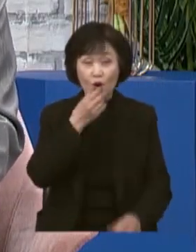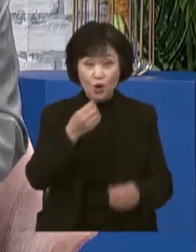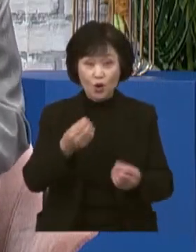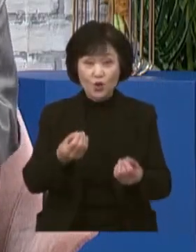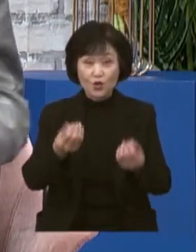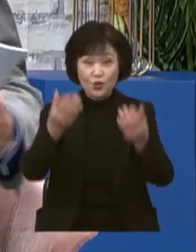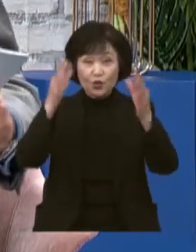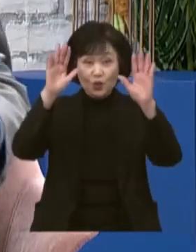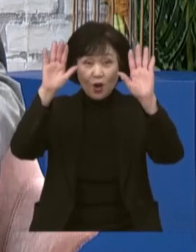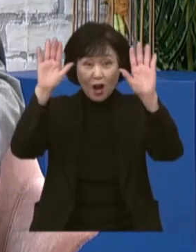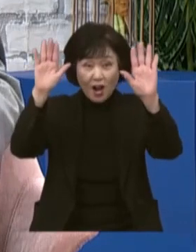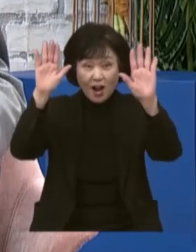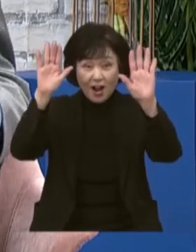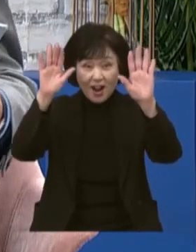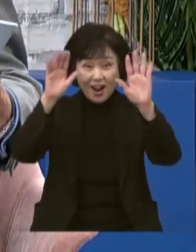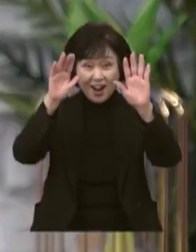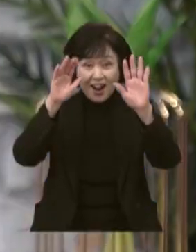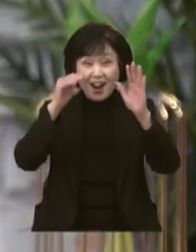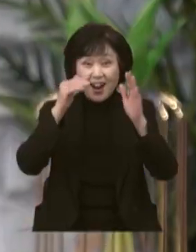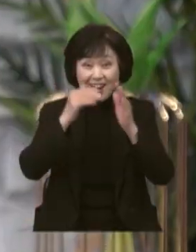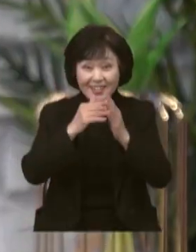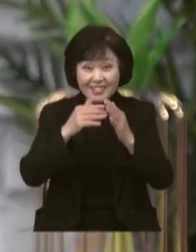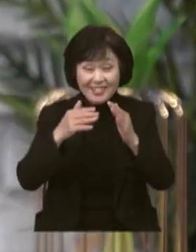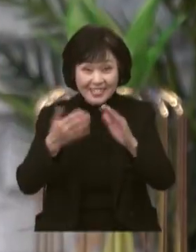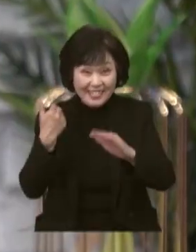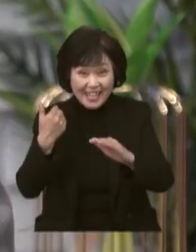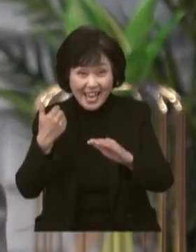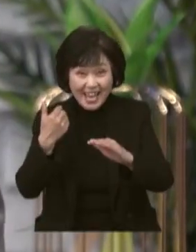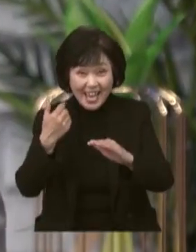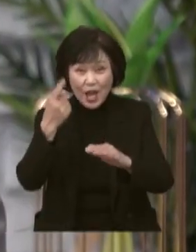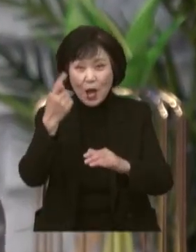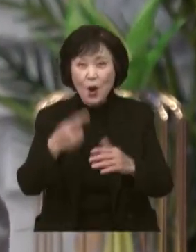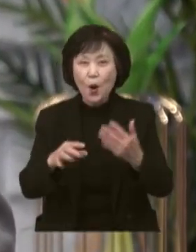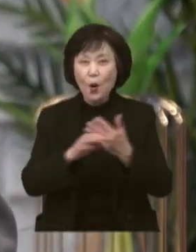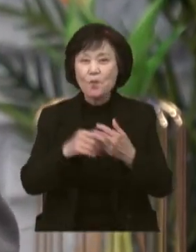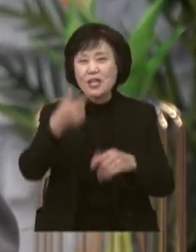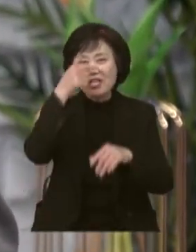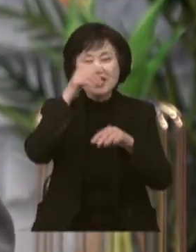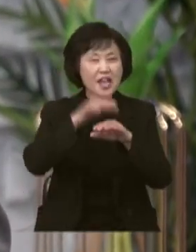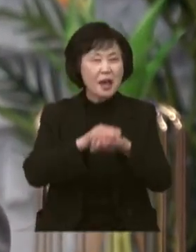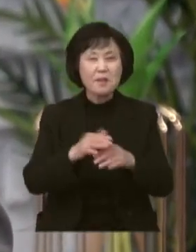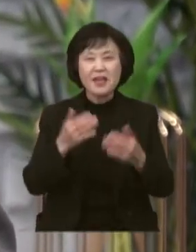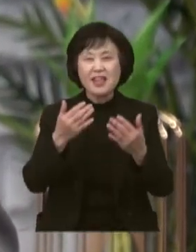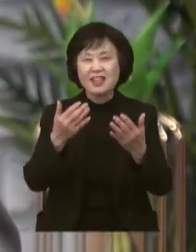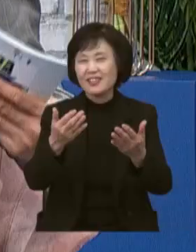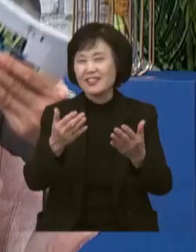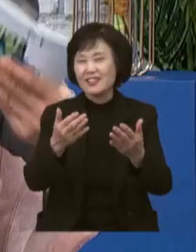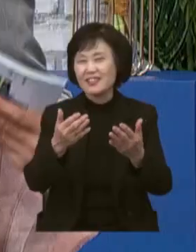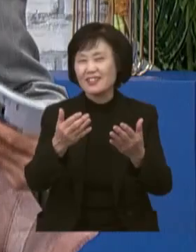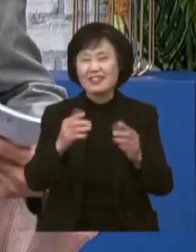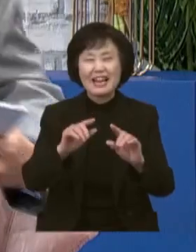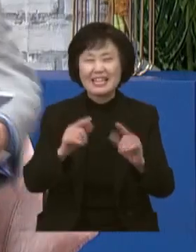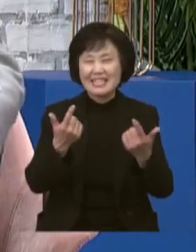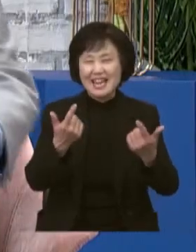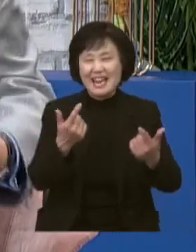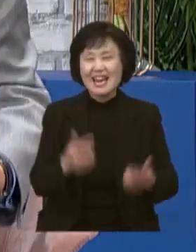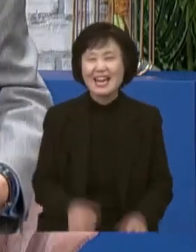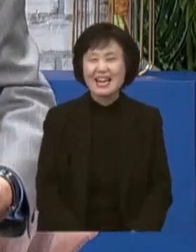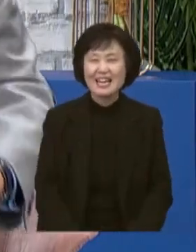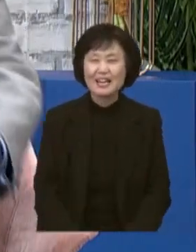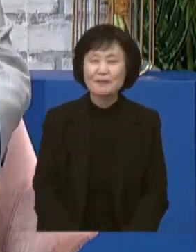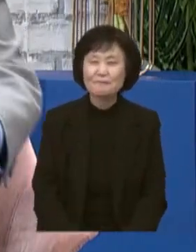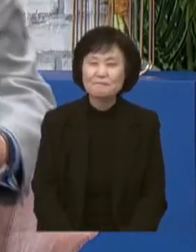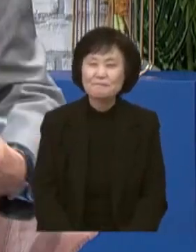사실은 아직은 마음이 안 열렸잖아요, 그죠? 그냥 가기만 한 거야. 그럼. 어? 어떻게 이렇게 어떤 목사님이 이렇게 표시하냐고. 내 옷만 왔다 갔다